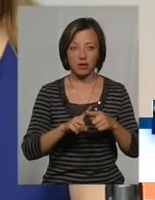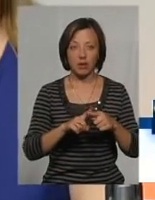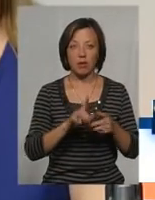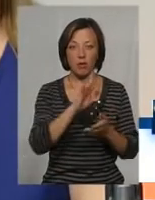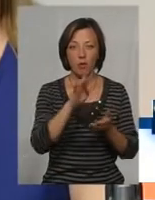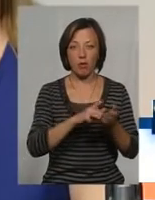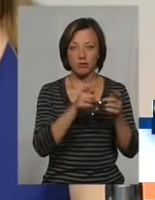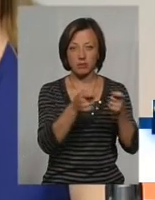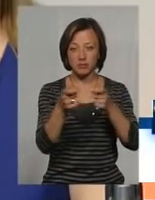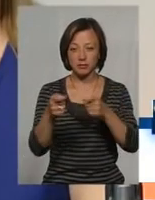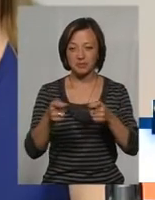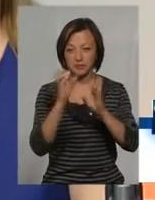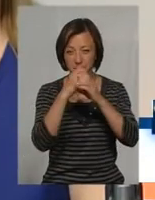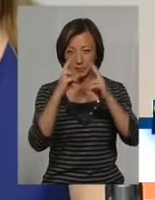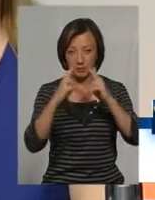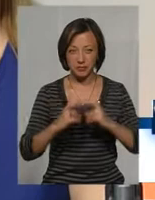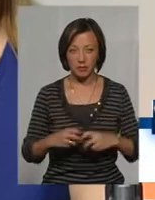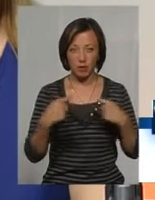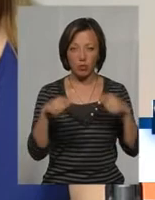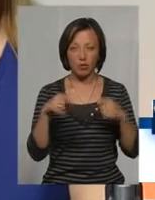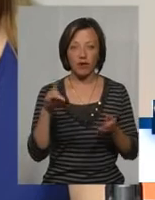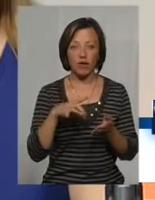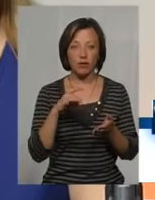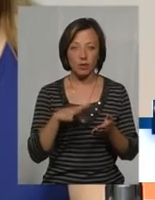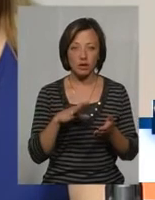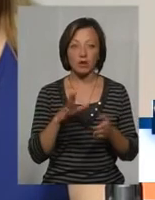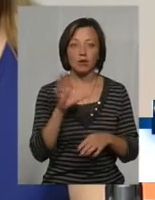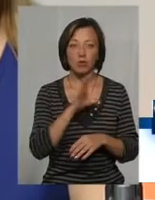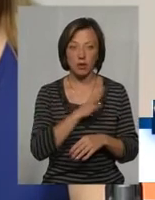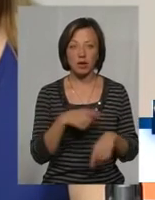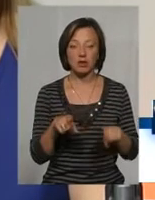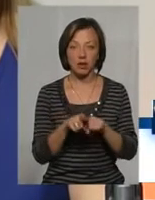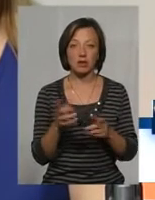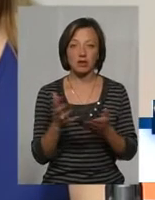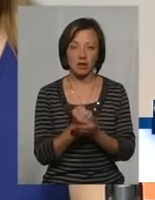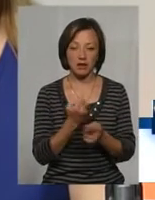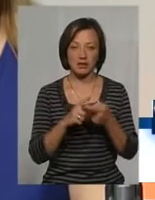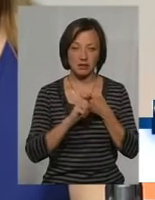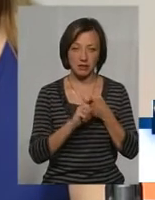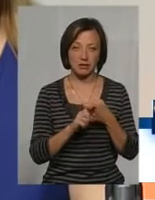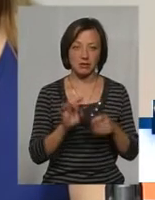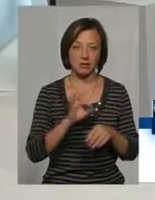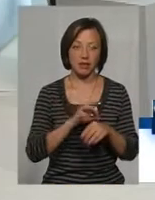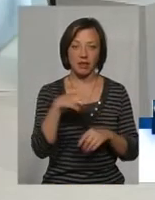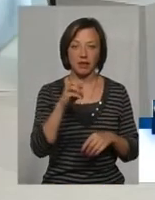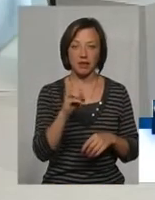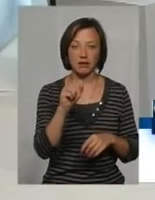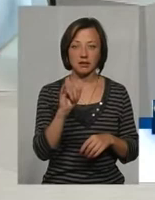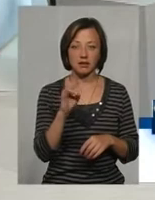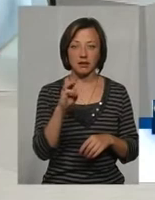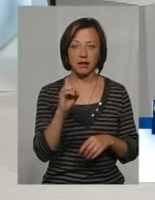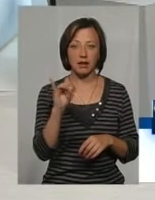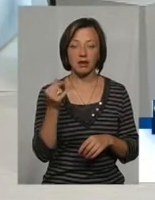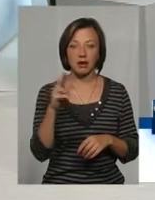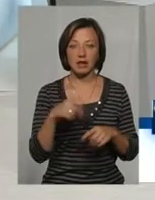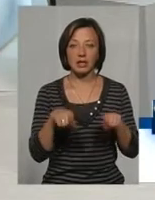взяти участки окремі, на яких продавалися ці кавунчики, і була так і знайдена ця дизентерія за не, і цей представник санстанції